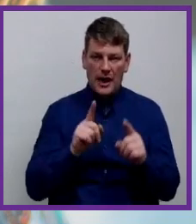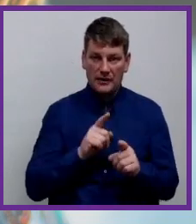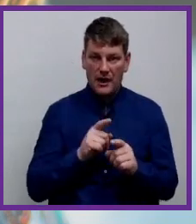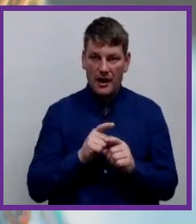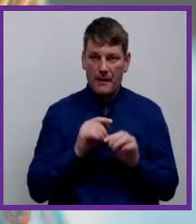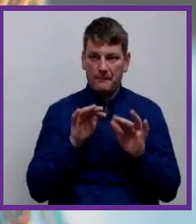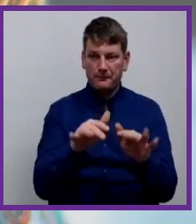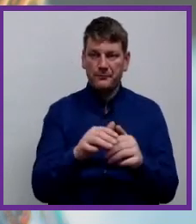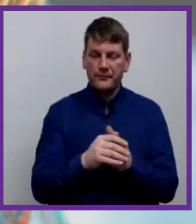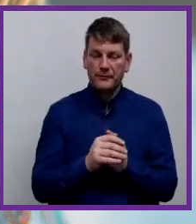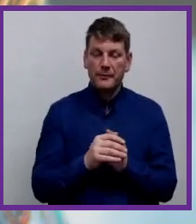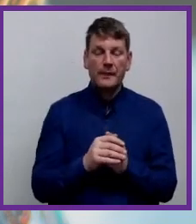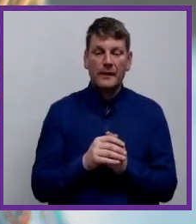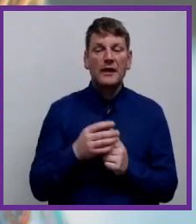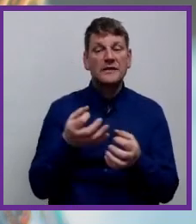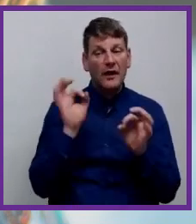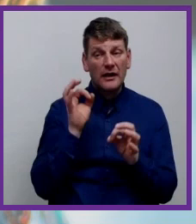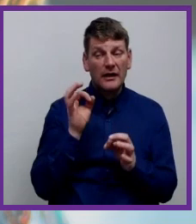Tad ir svarīgi, ko es gribu pateikt, ka